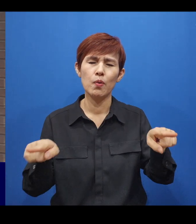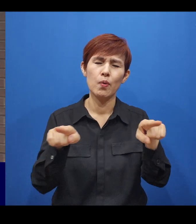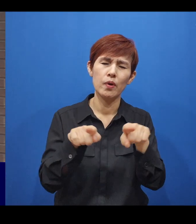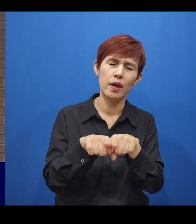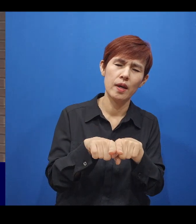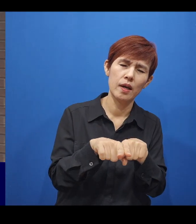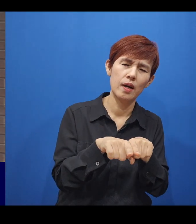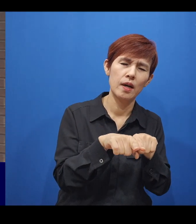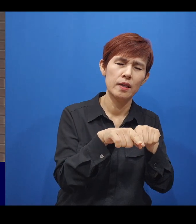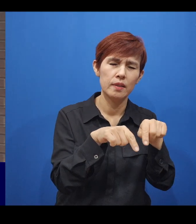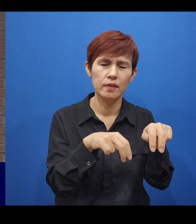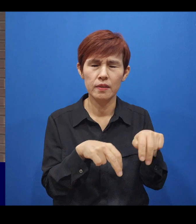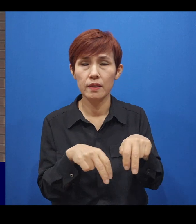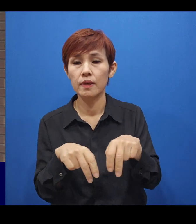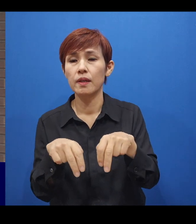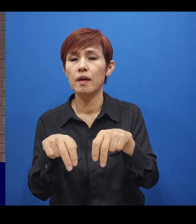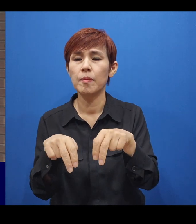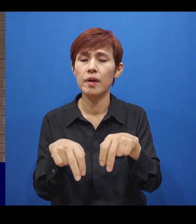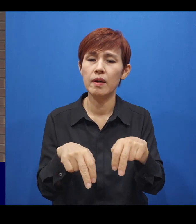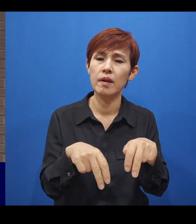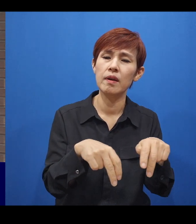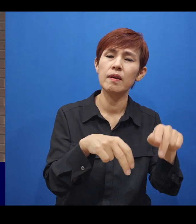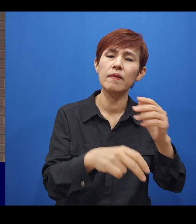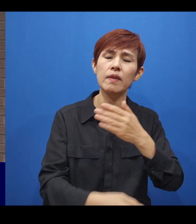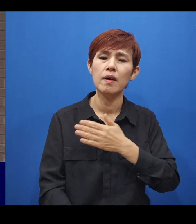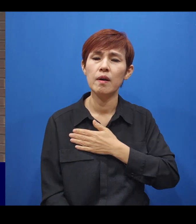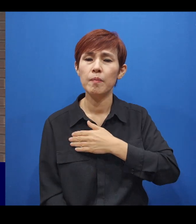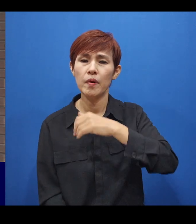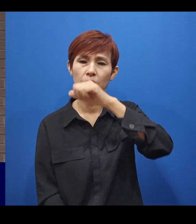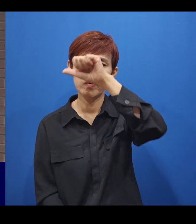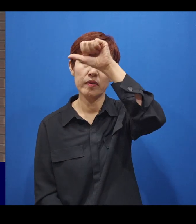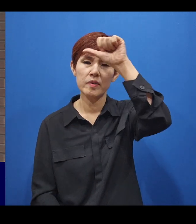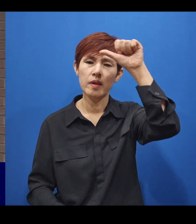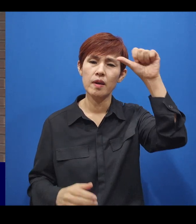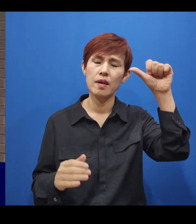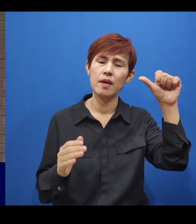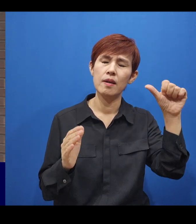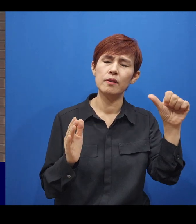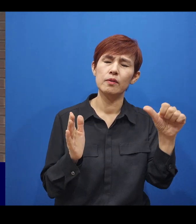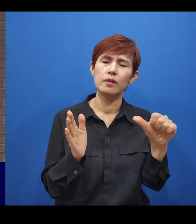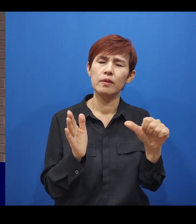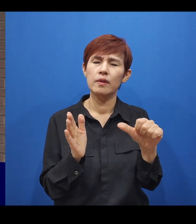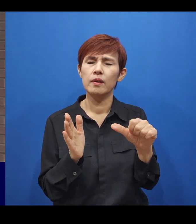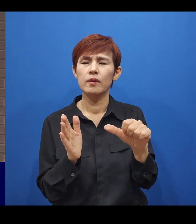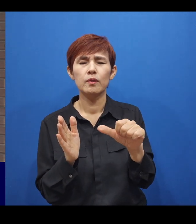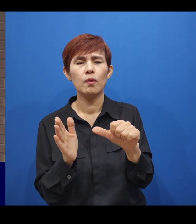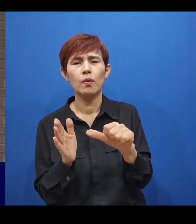주님과 동행하는 일, 나의 평생에